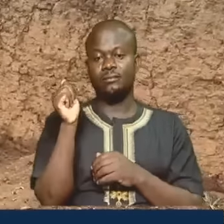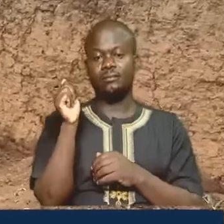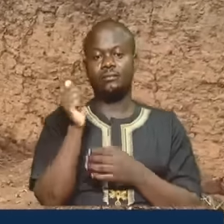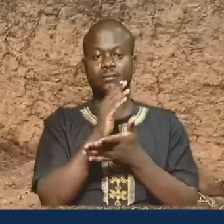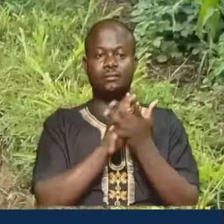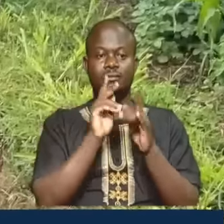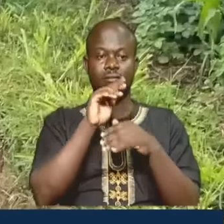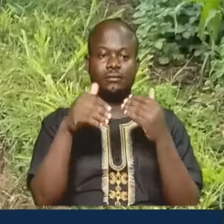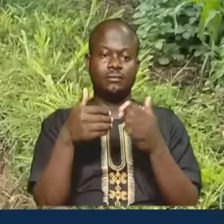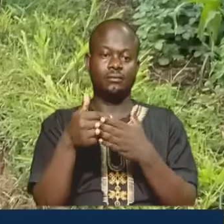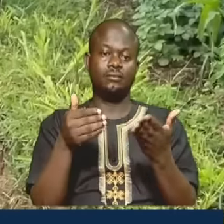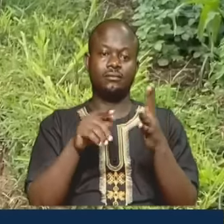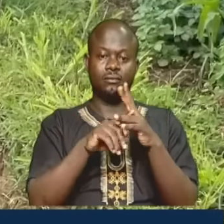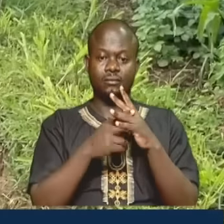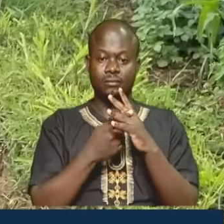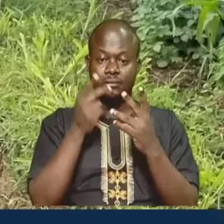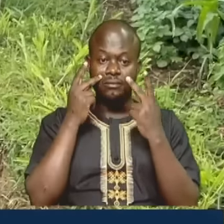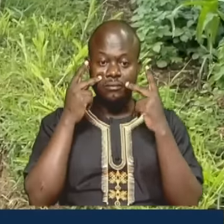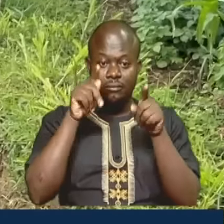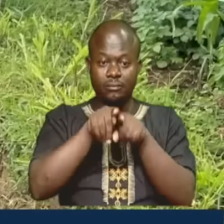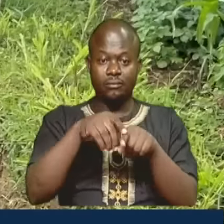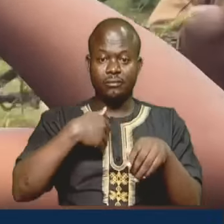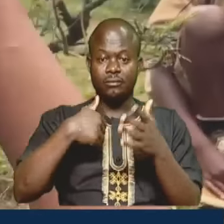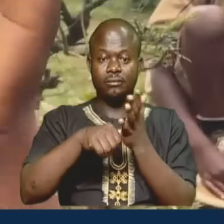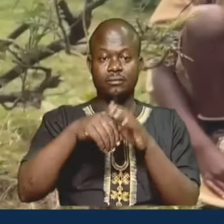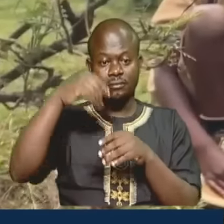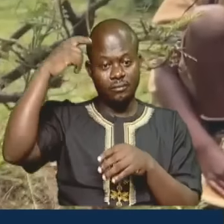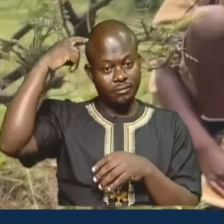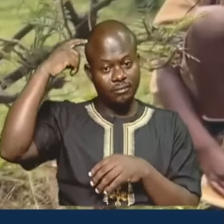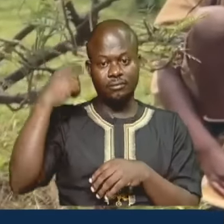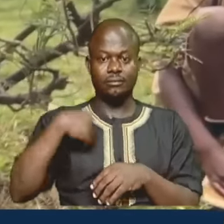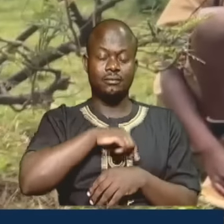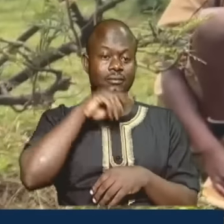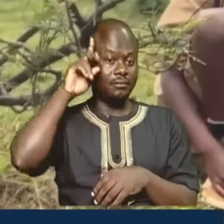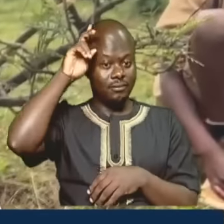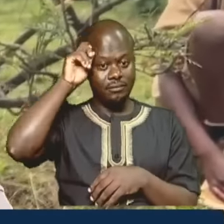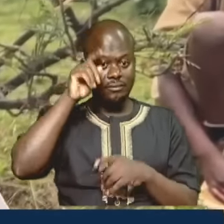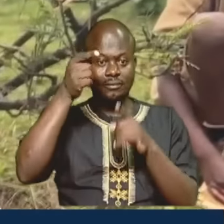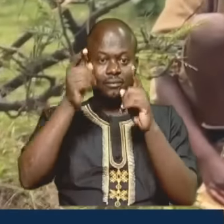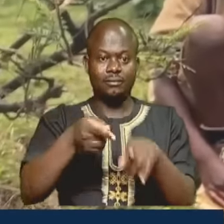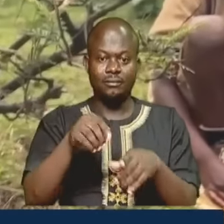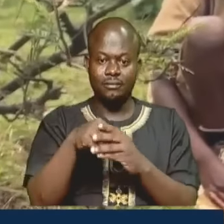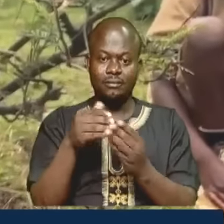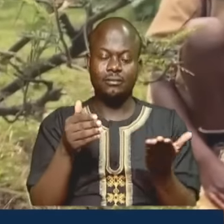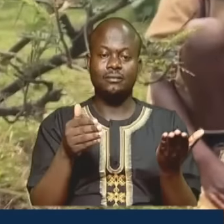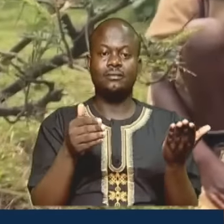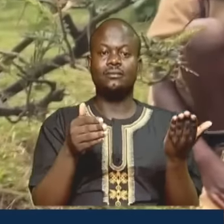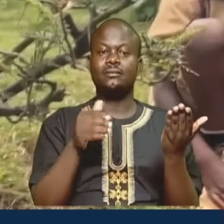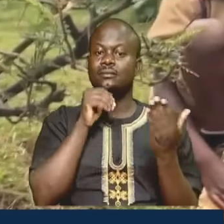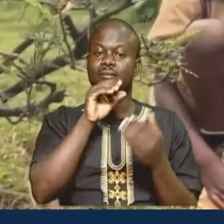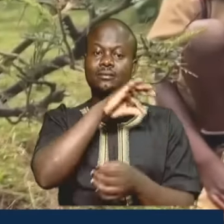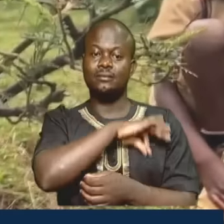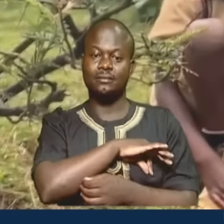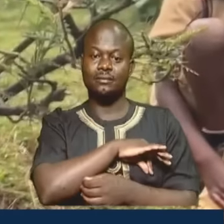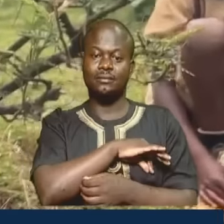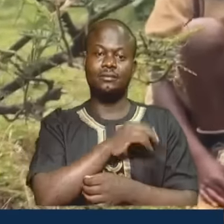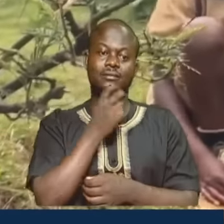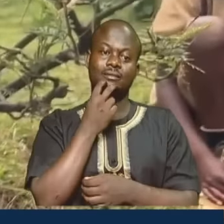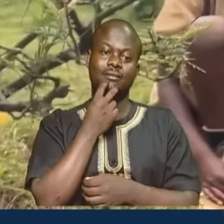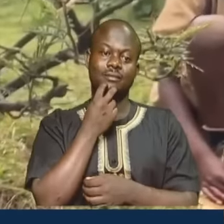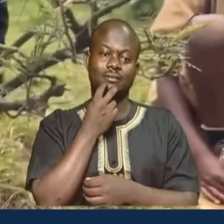mu baturage batangiye kumufata nk'ufite ikibazo mu mutwe ndavuga inti ariko nkajyana mu musanga arimo kizana n'abakozi nari kurahembwa kandi namuseke